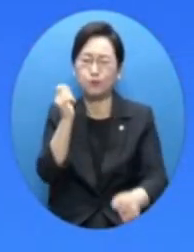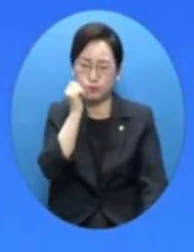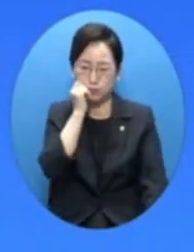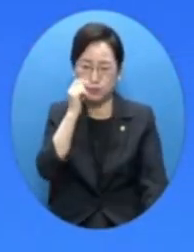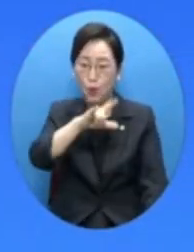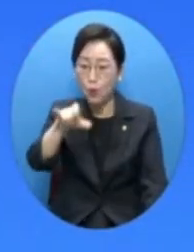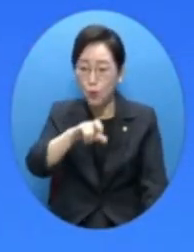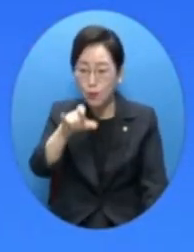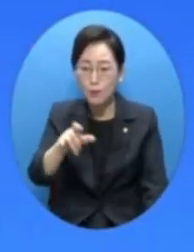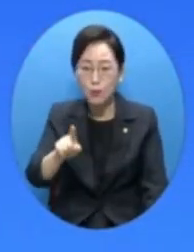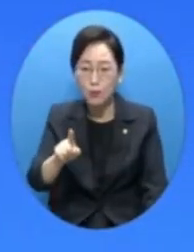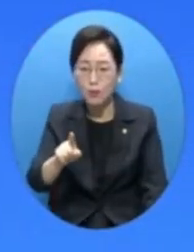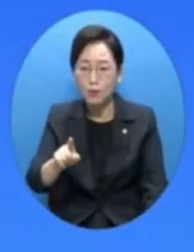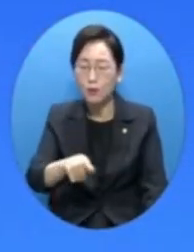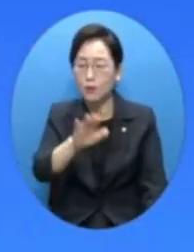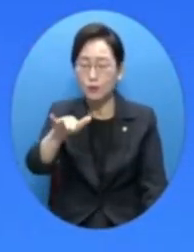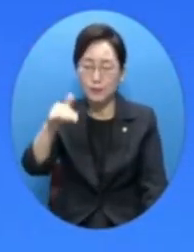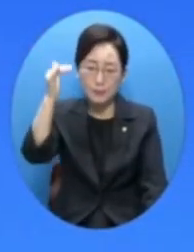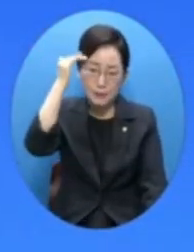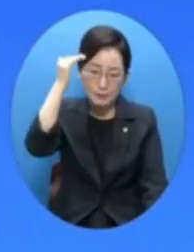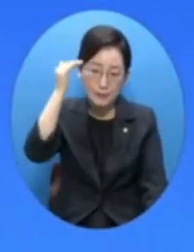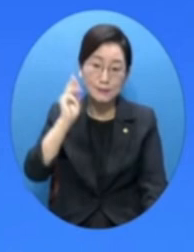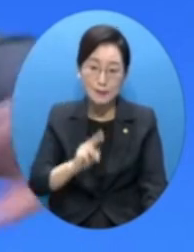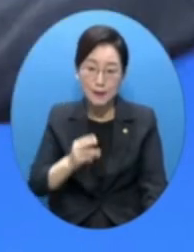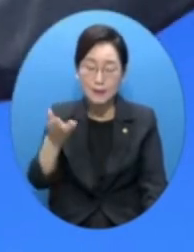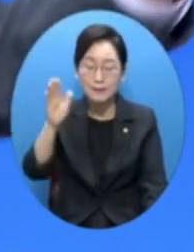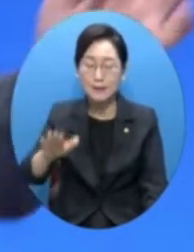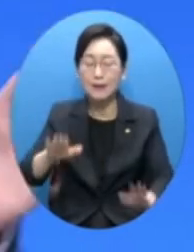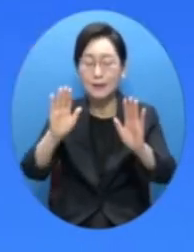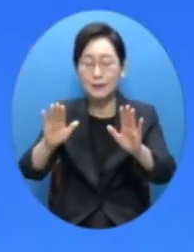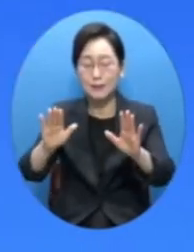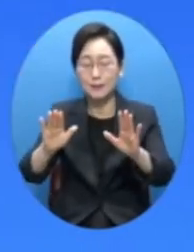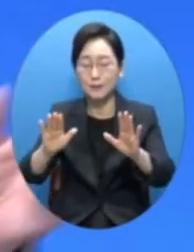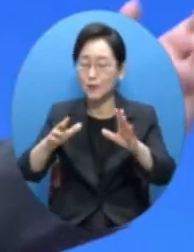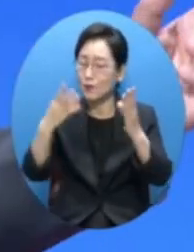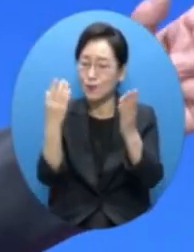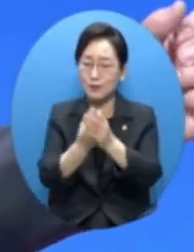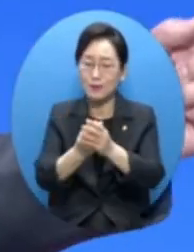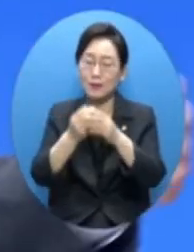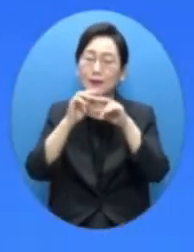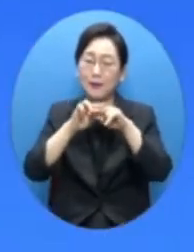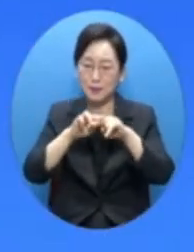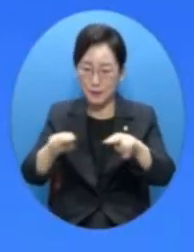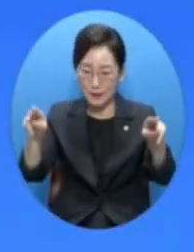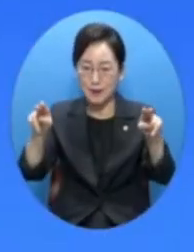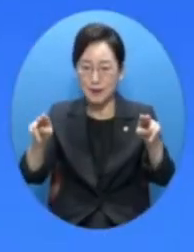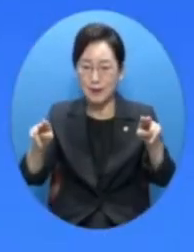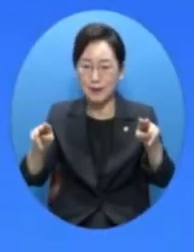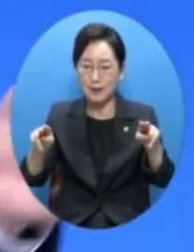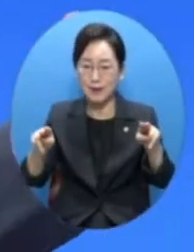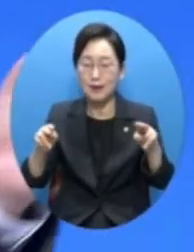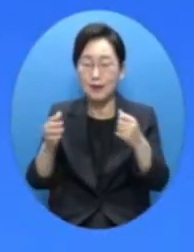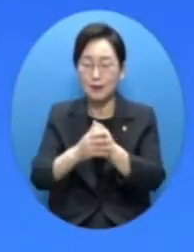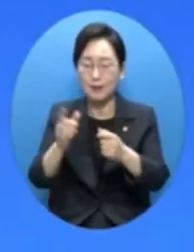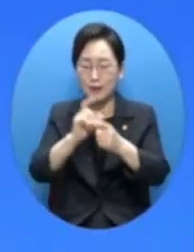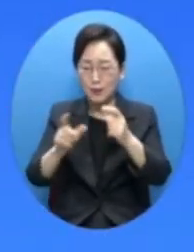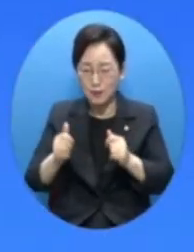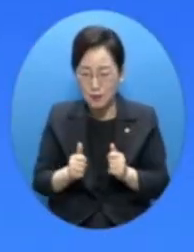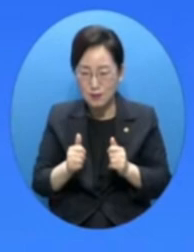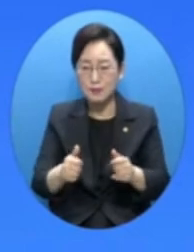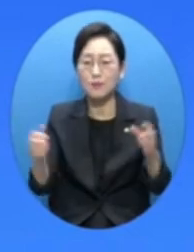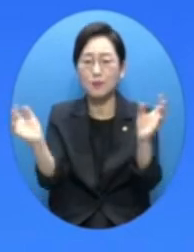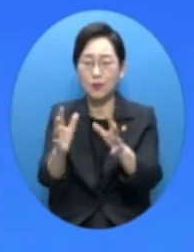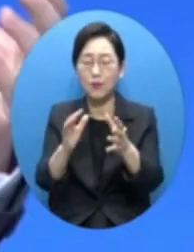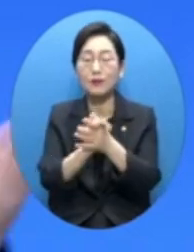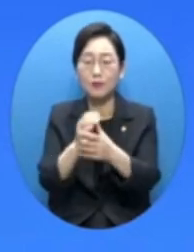그것이 우리의 모임을 방해했지만 이제 모든 게 다 해제되어 됐으니까 이제 이전보다 더 열심히 모여야 됩니다. 더 열심히 모여 기도하고